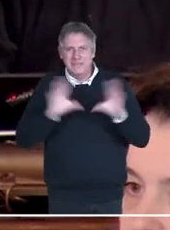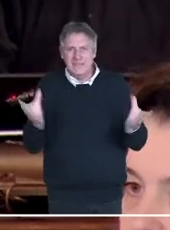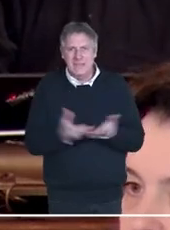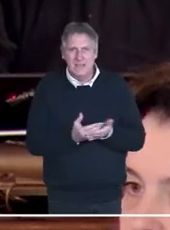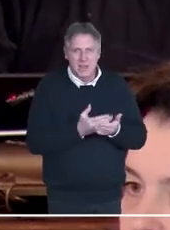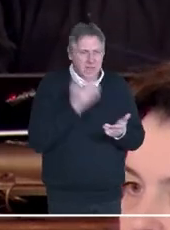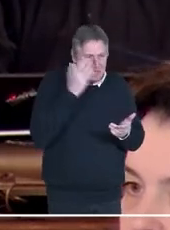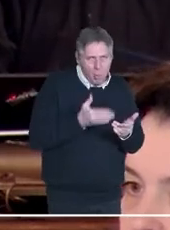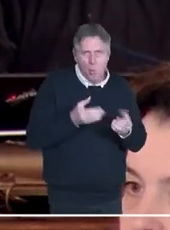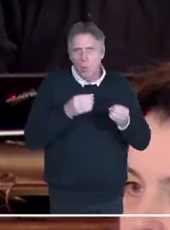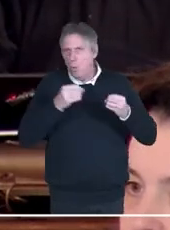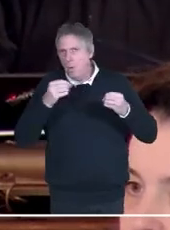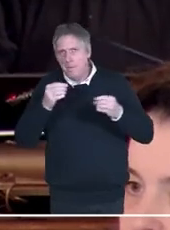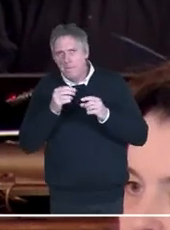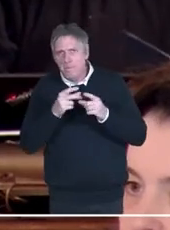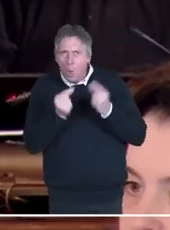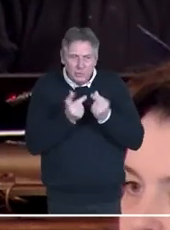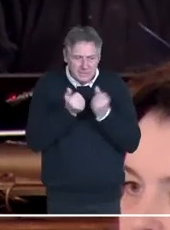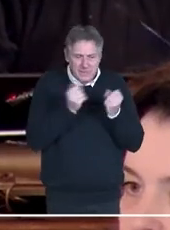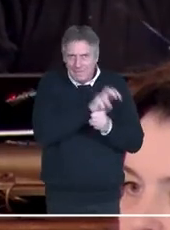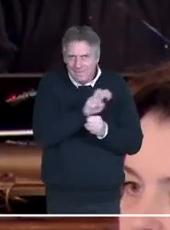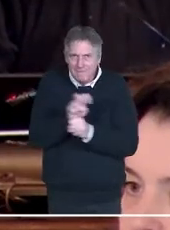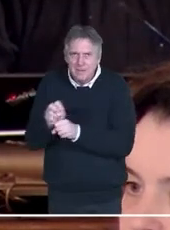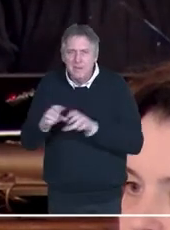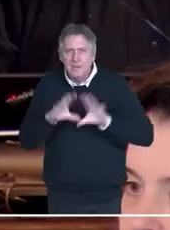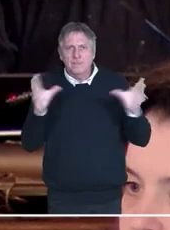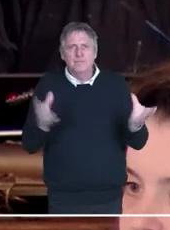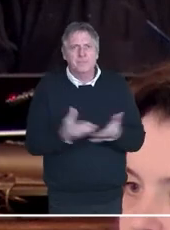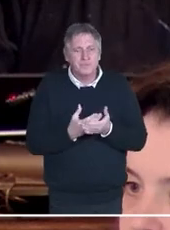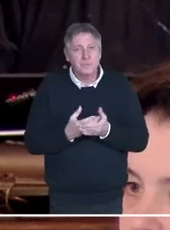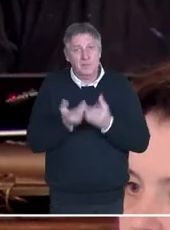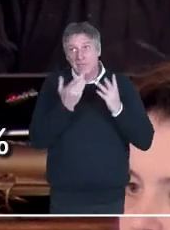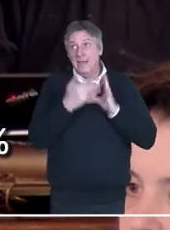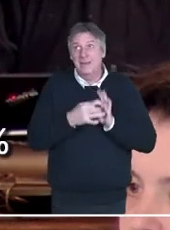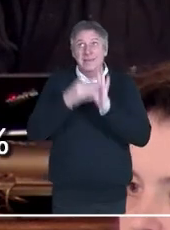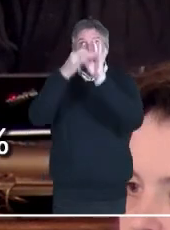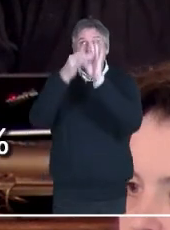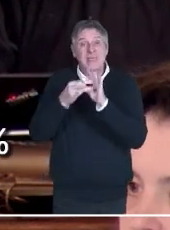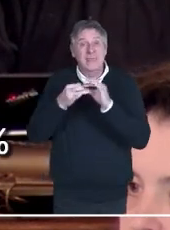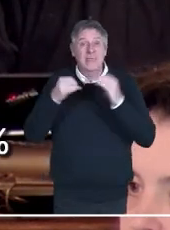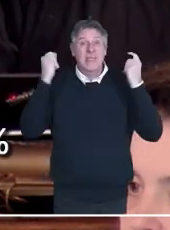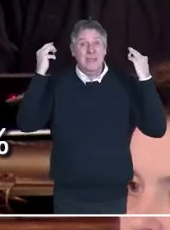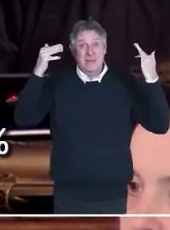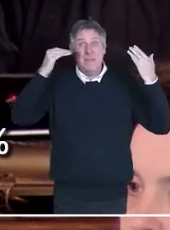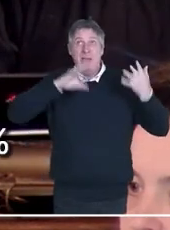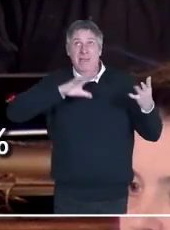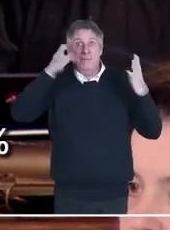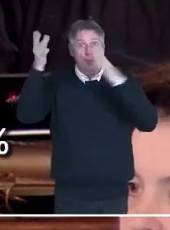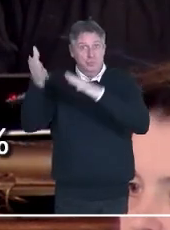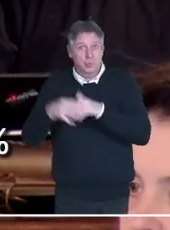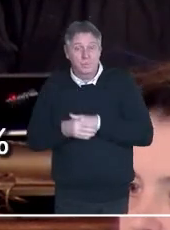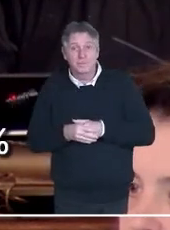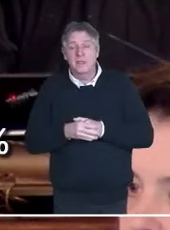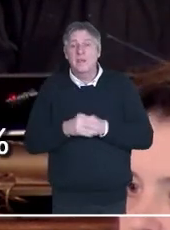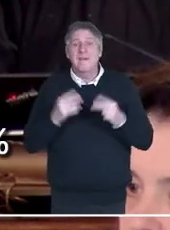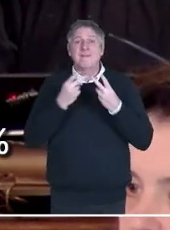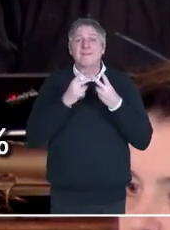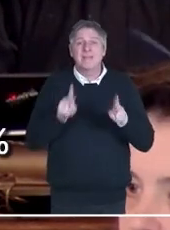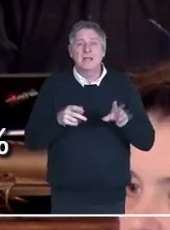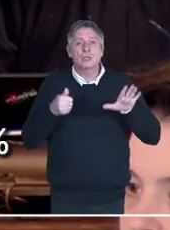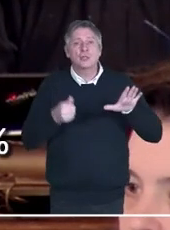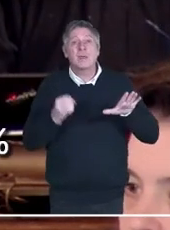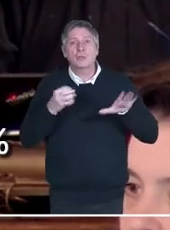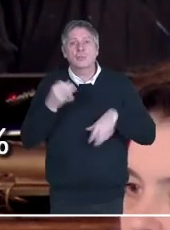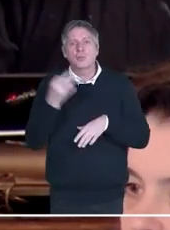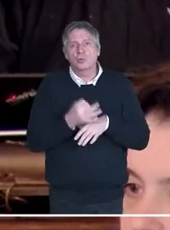extinction de masse en cours est intrinsèquement liée à l'enjeu climatique et les villes étant responsables de 60% des